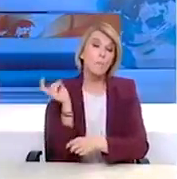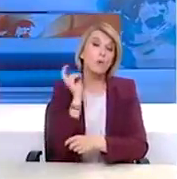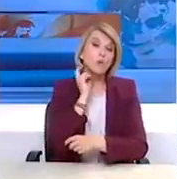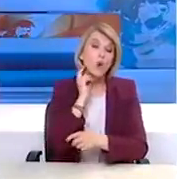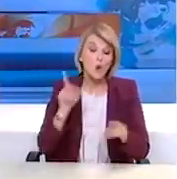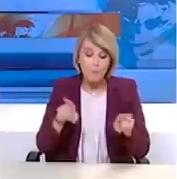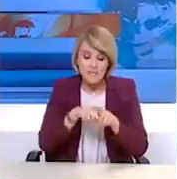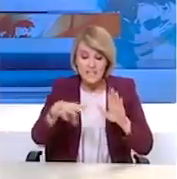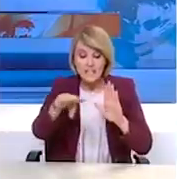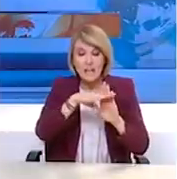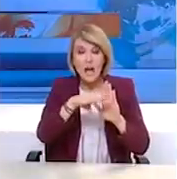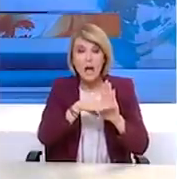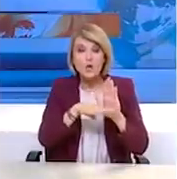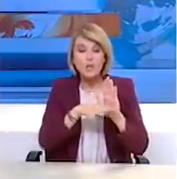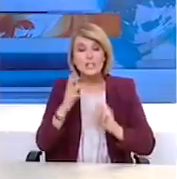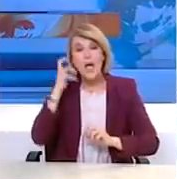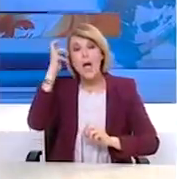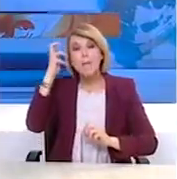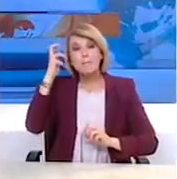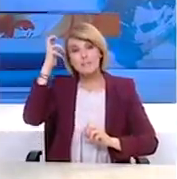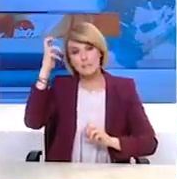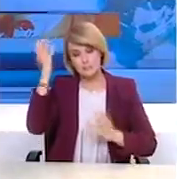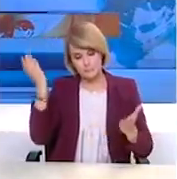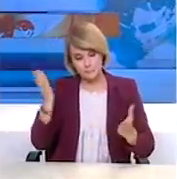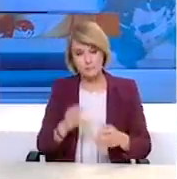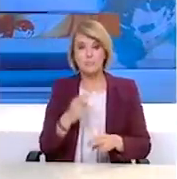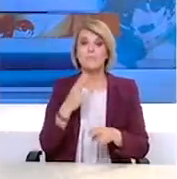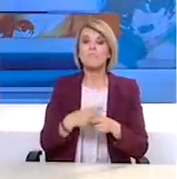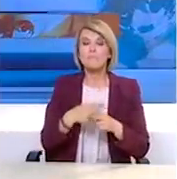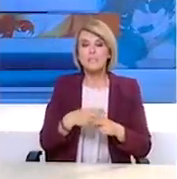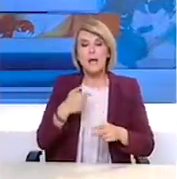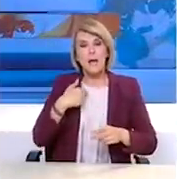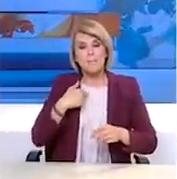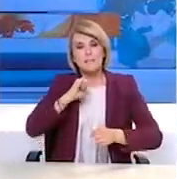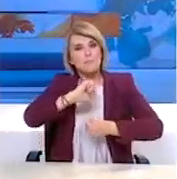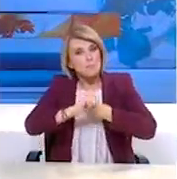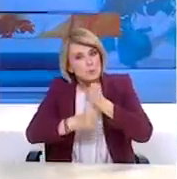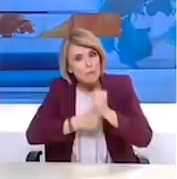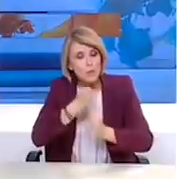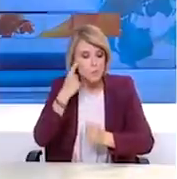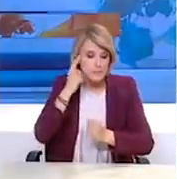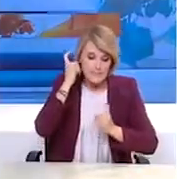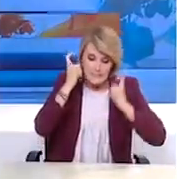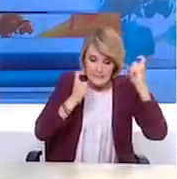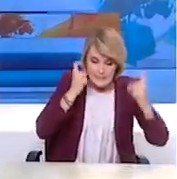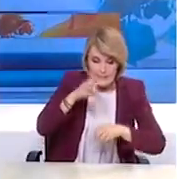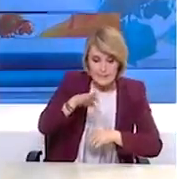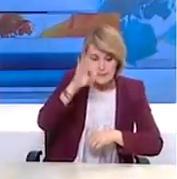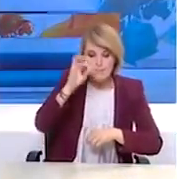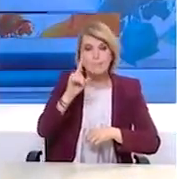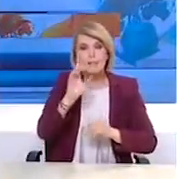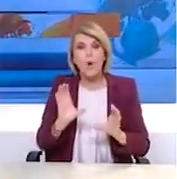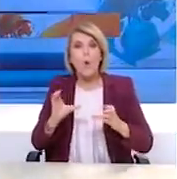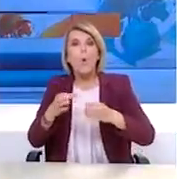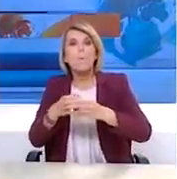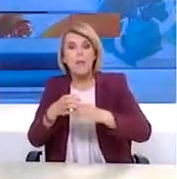επιστήμης. Φυσικά και θα έχει μεγάλη σημασία να επιλέγει σε αυτή την προσπάθεια ένα πουλ ασθενών το οποίο έχει περάσει